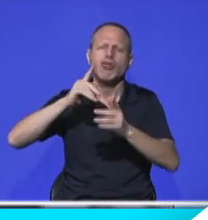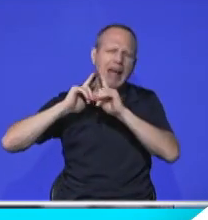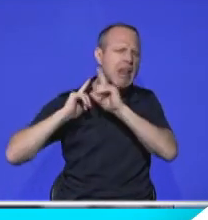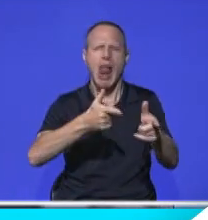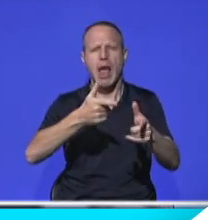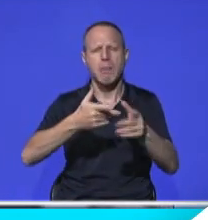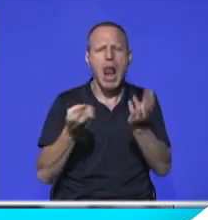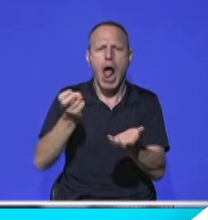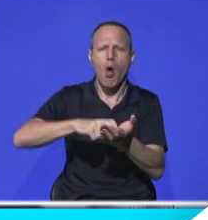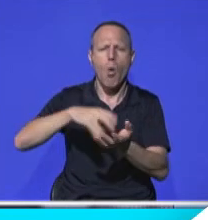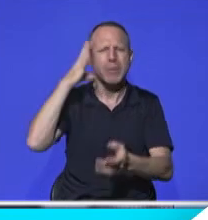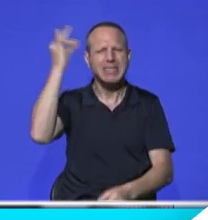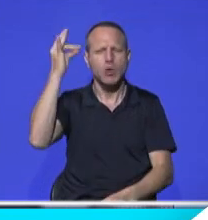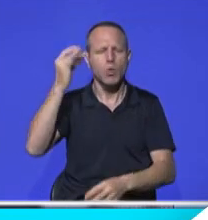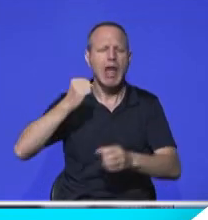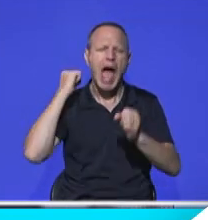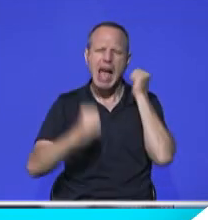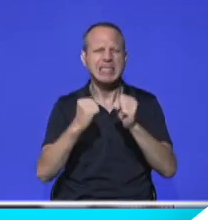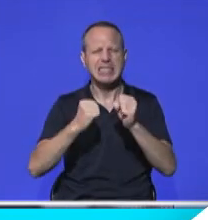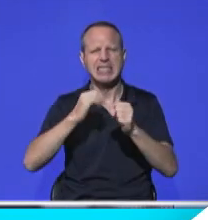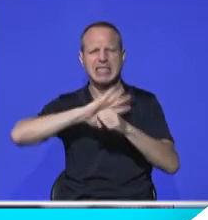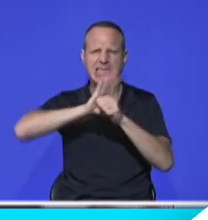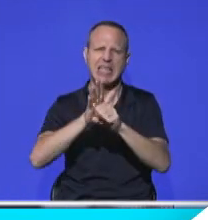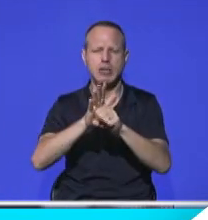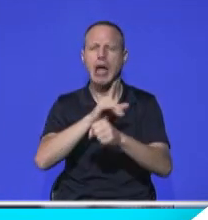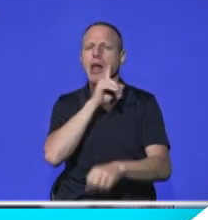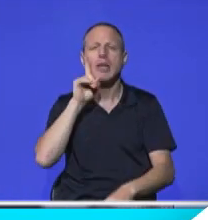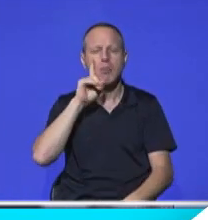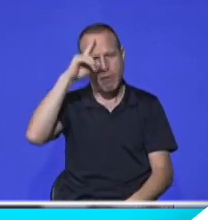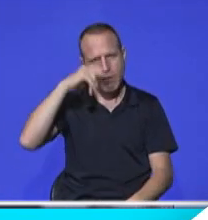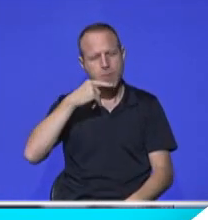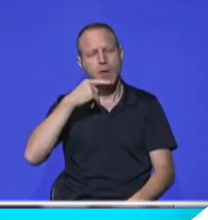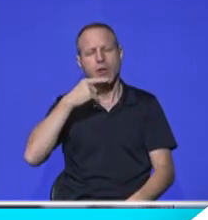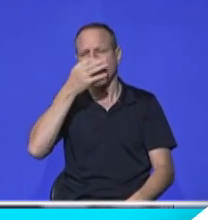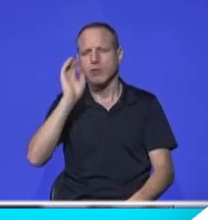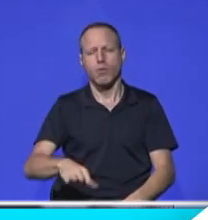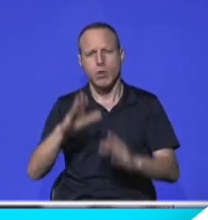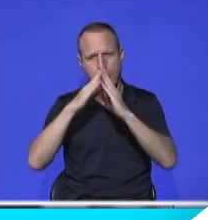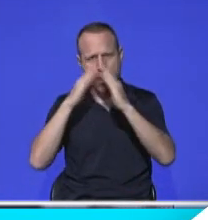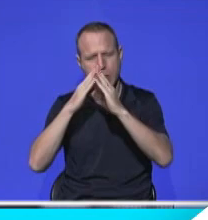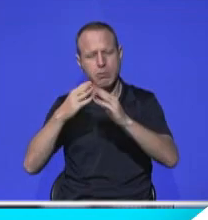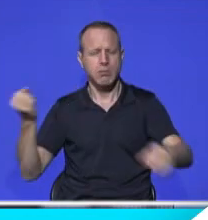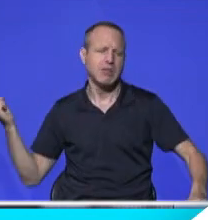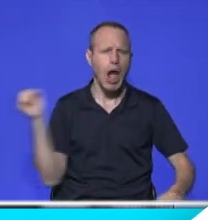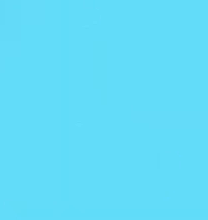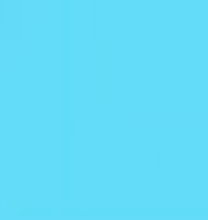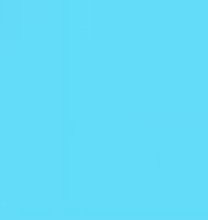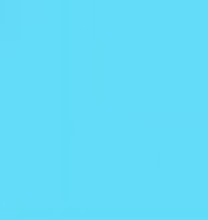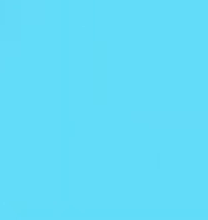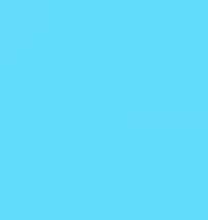האכזרי הזה על אמא ואבא, שנטשו את הבית, טרקו את הדלת ולא מסתכלים לאחור.